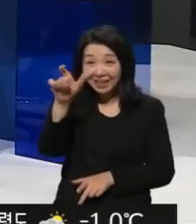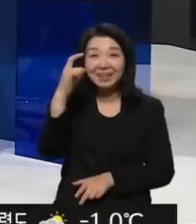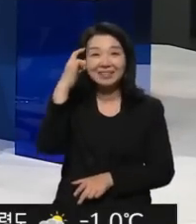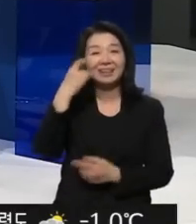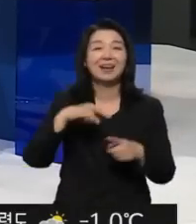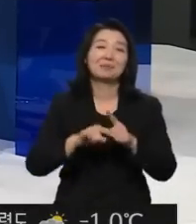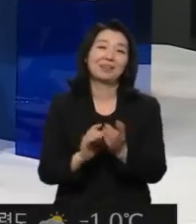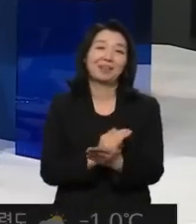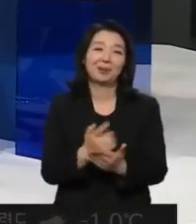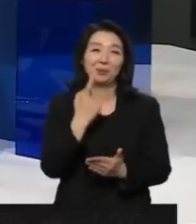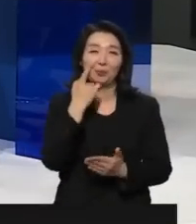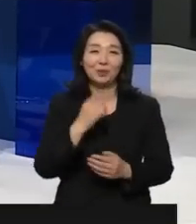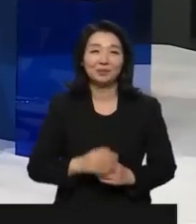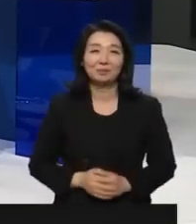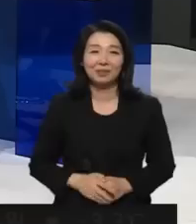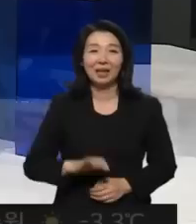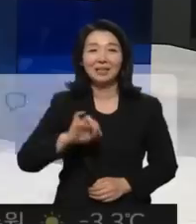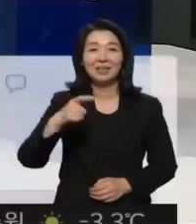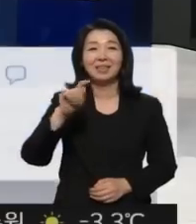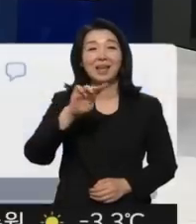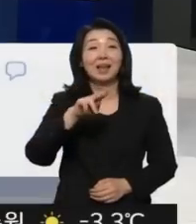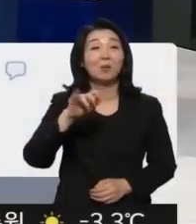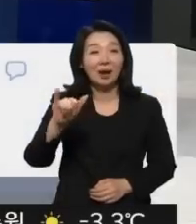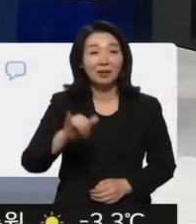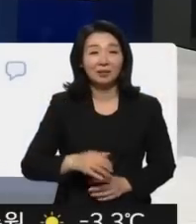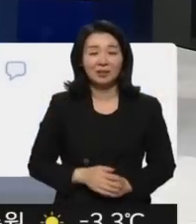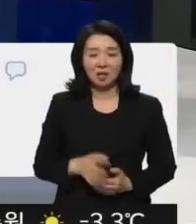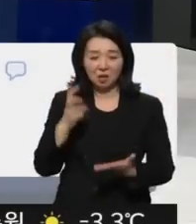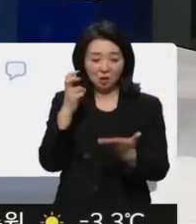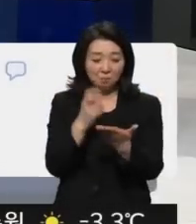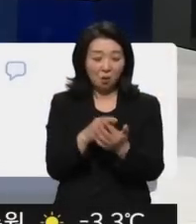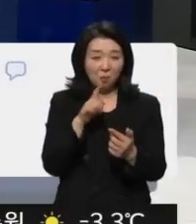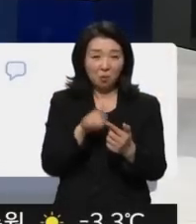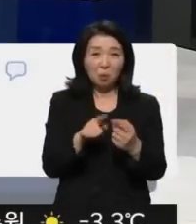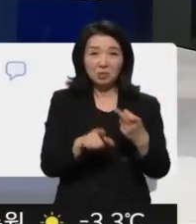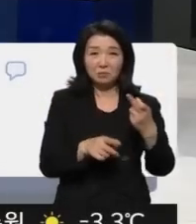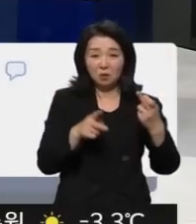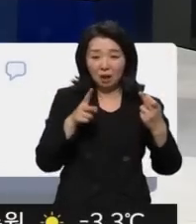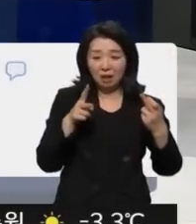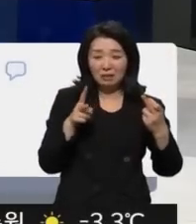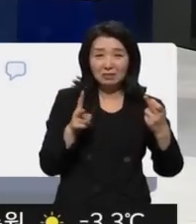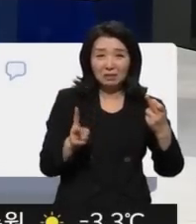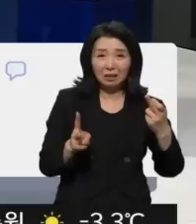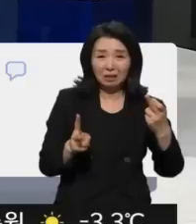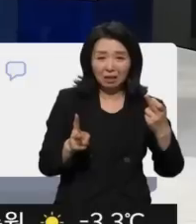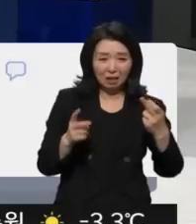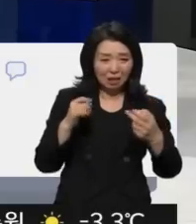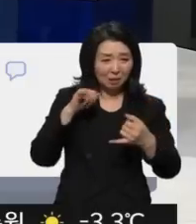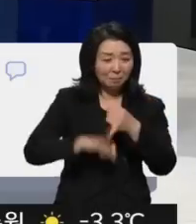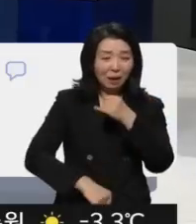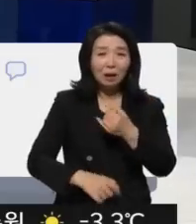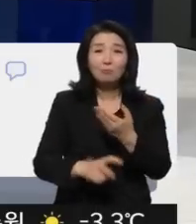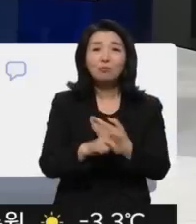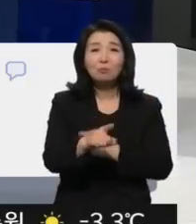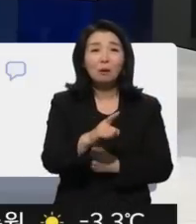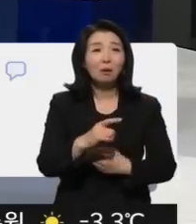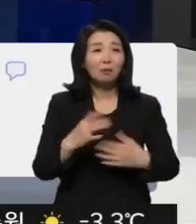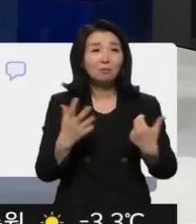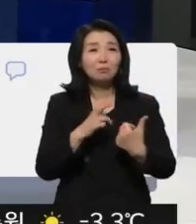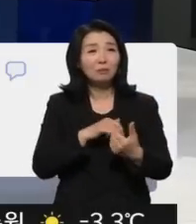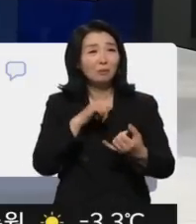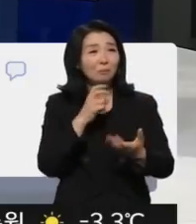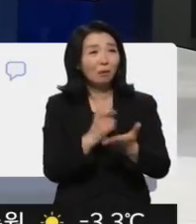함께 나눠보겠습니다. 먼저 젤리니트님, 법으로 정한 시한 안 지키는 건 불법인데 의원들은 그래도 되나?